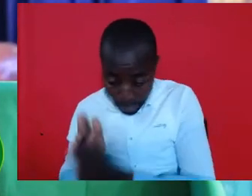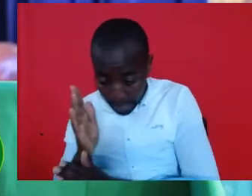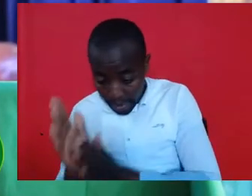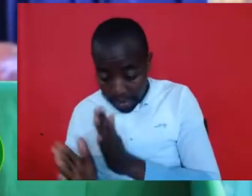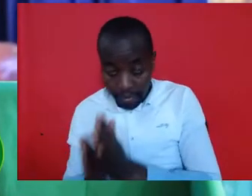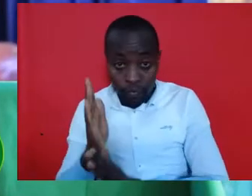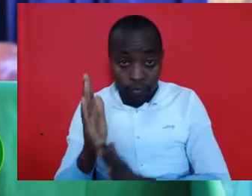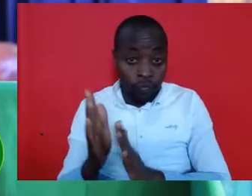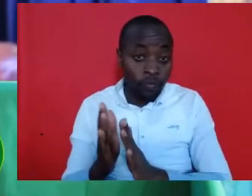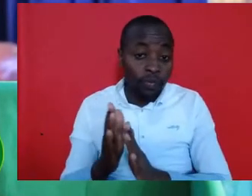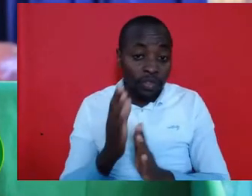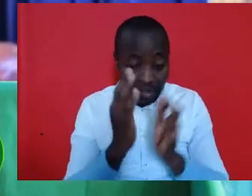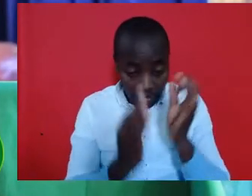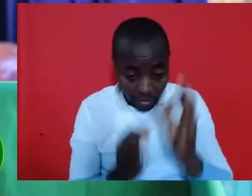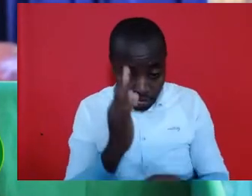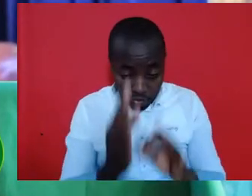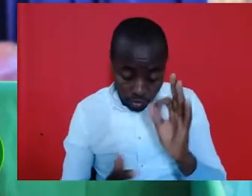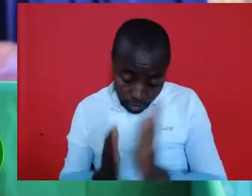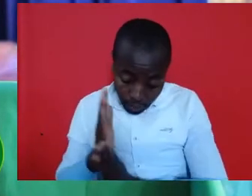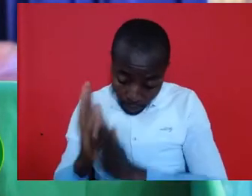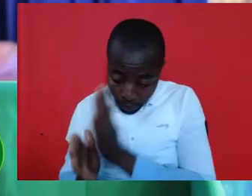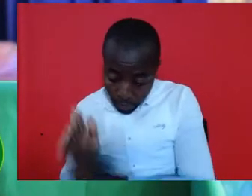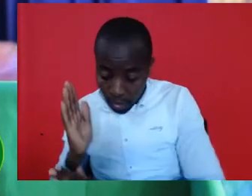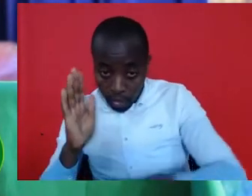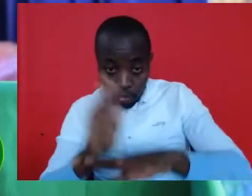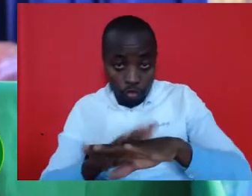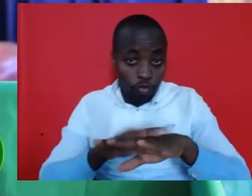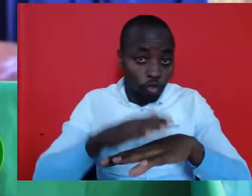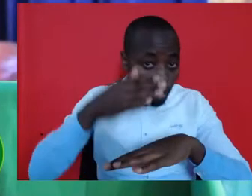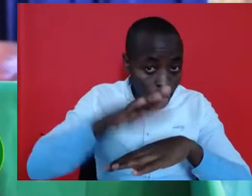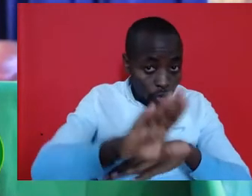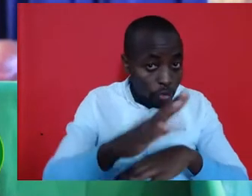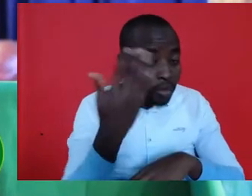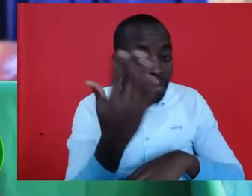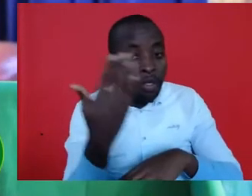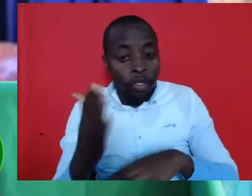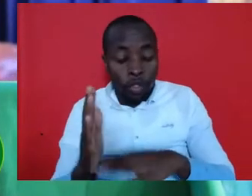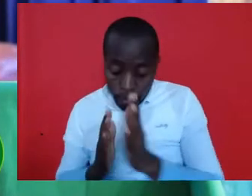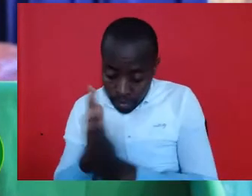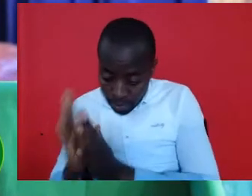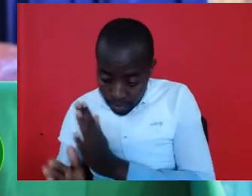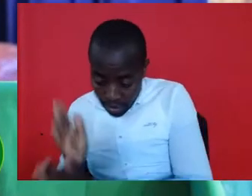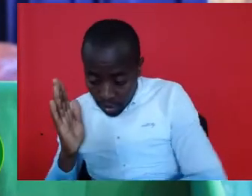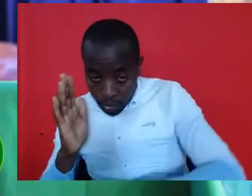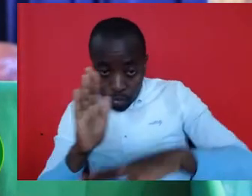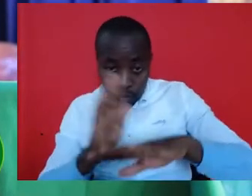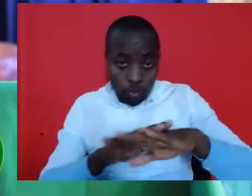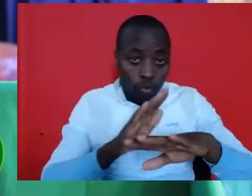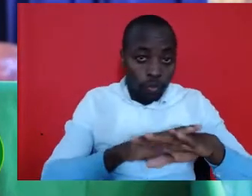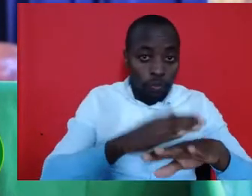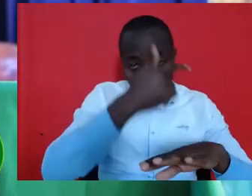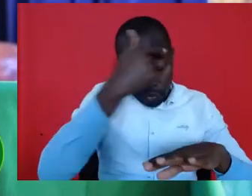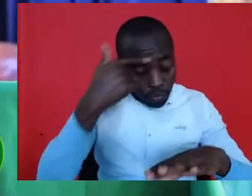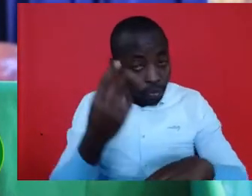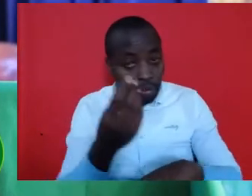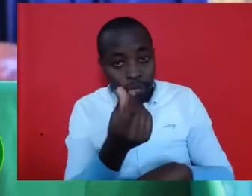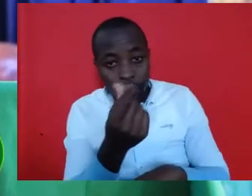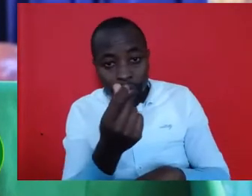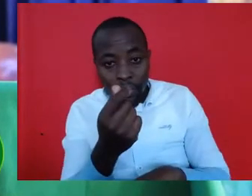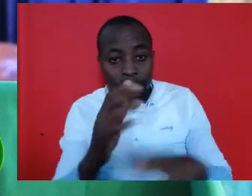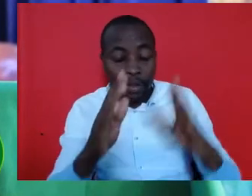Kama tuwajitayarisha vema kwa mambo yetu, kama tuwajitayarisha vema kwa sababu ya hela zetu na nyumba